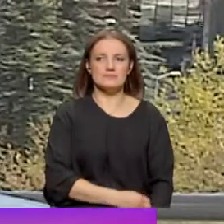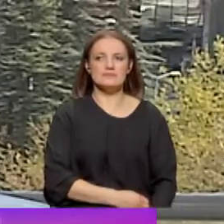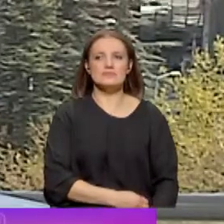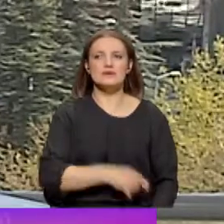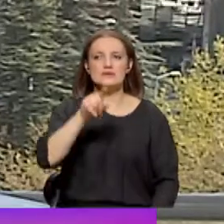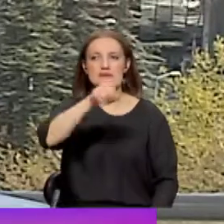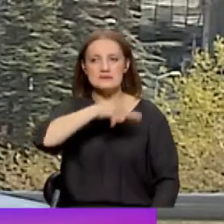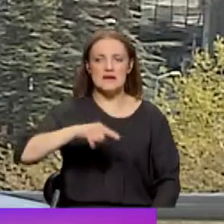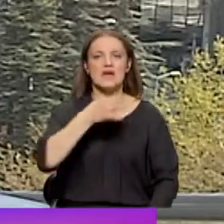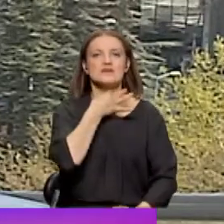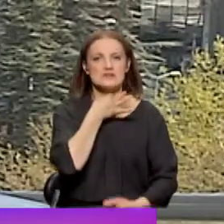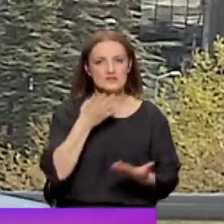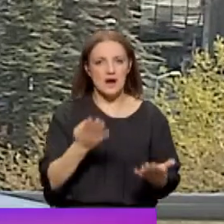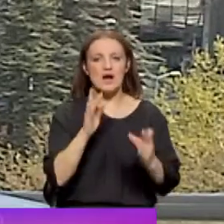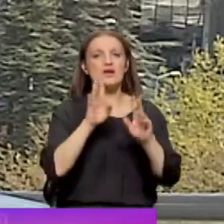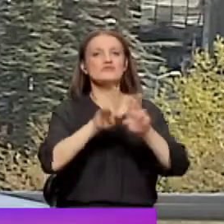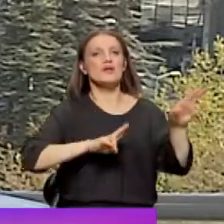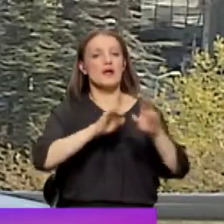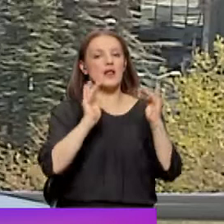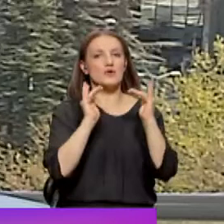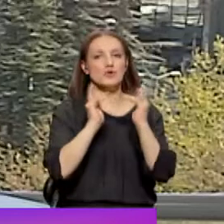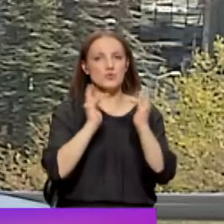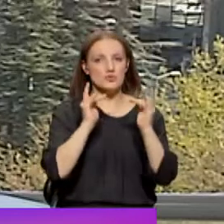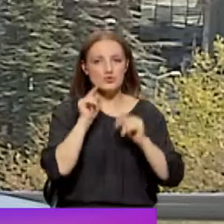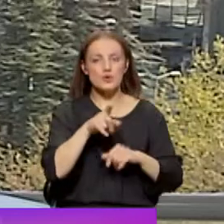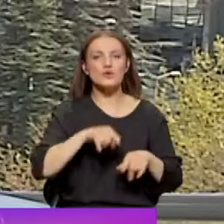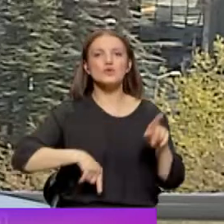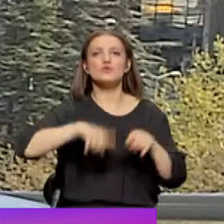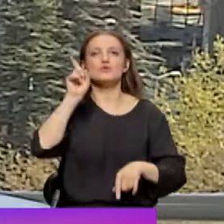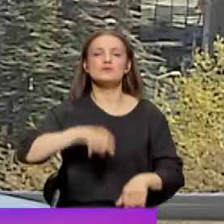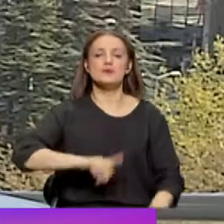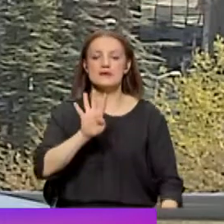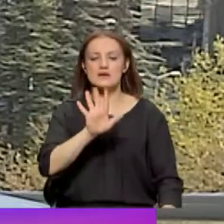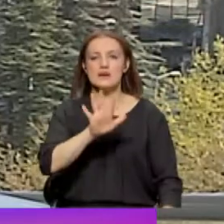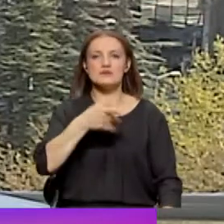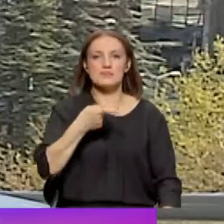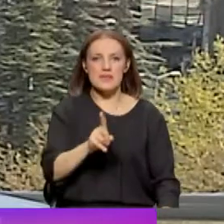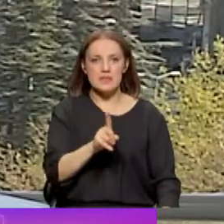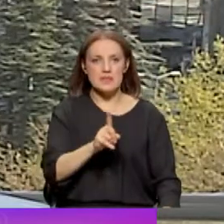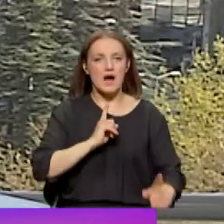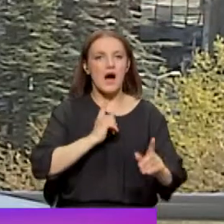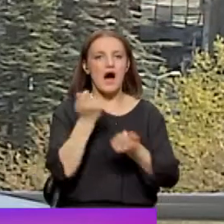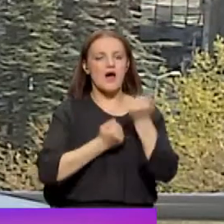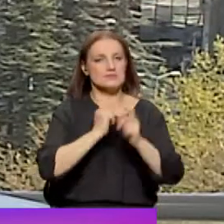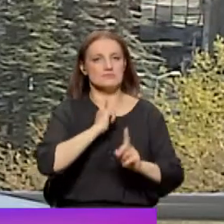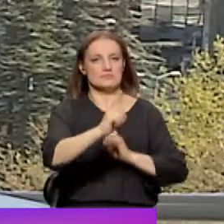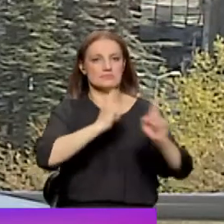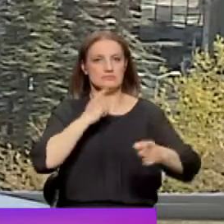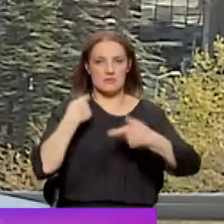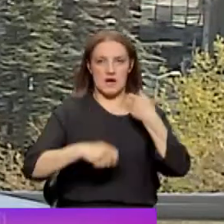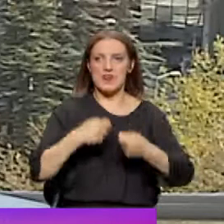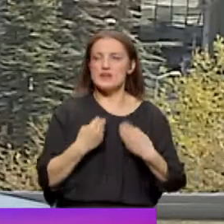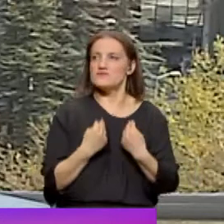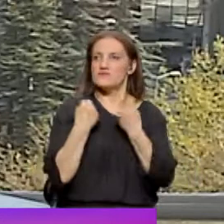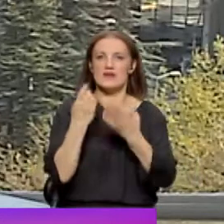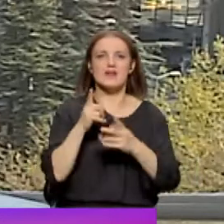Sizden rica ediyoruz, bu Çanakkale Köprüsü günlük 45 bin araç geçiş garantisi verilen 1915 Çanakkale